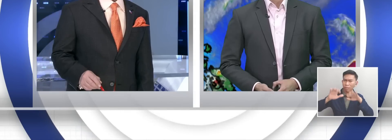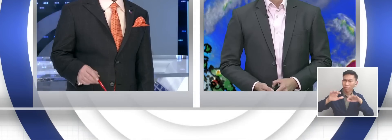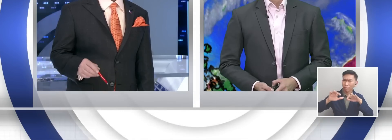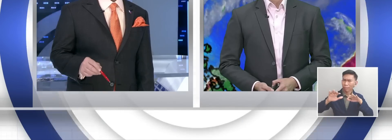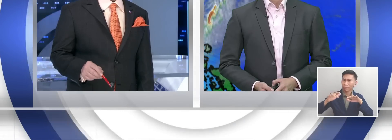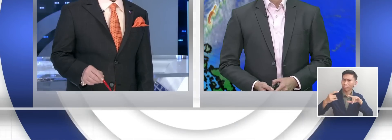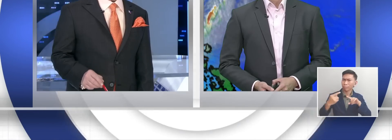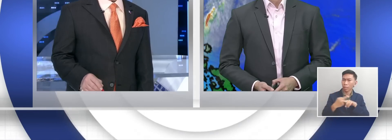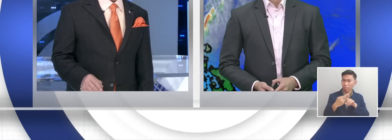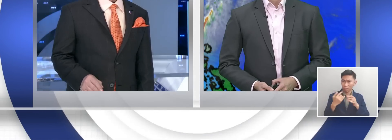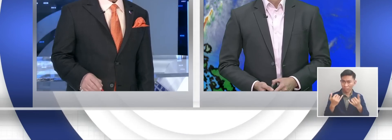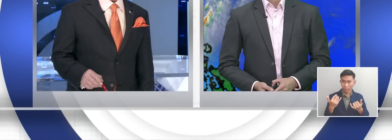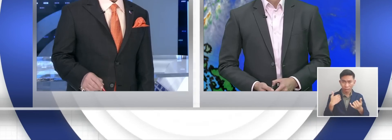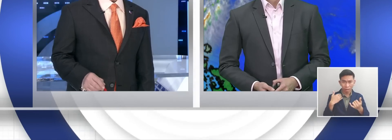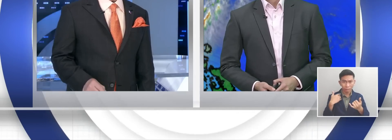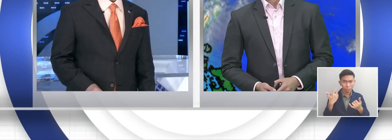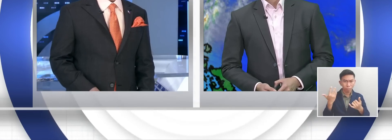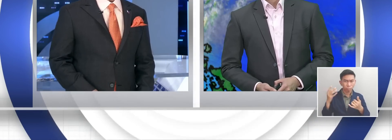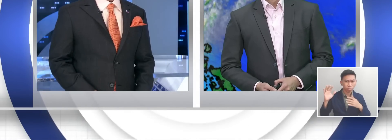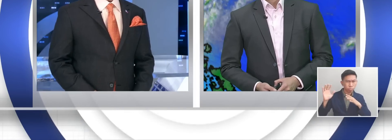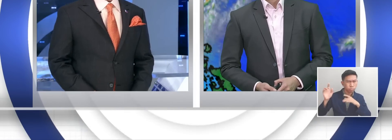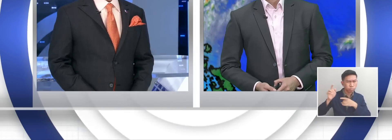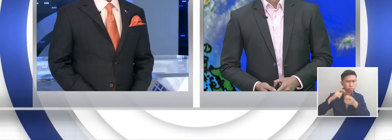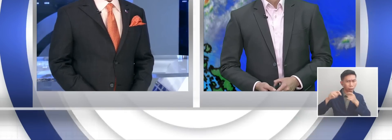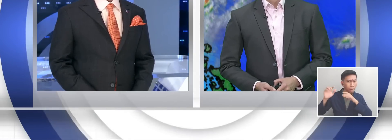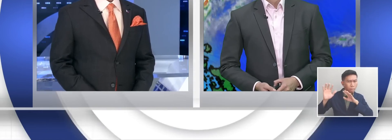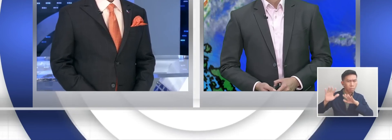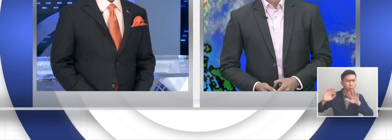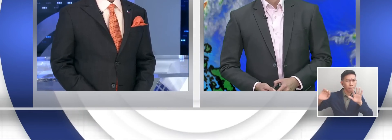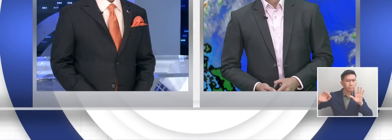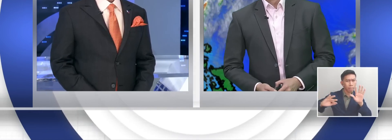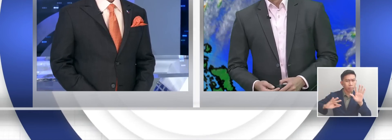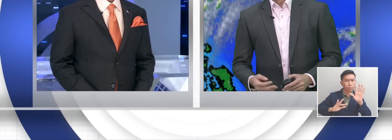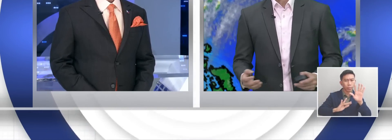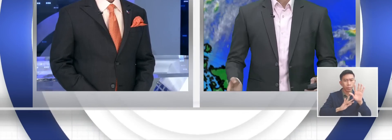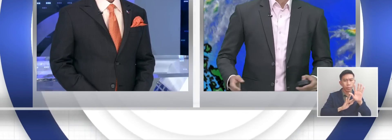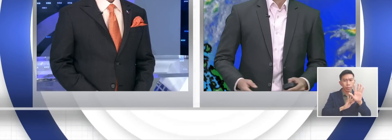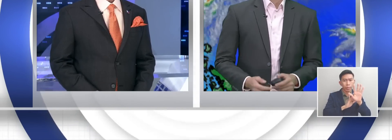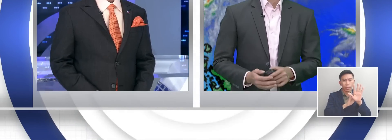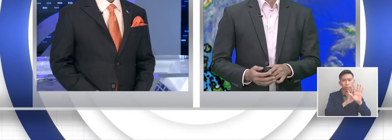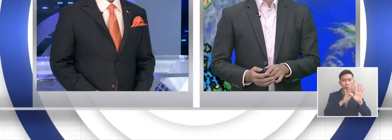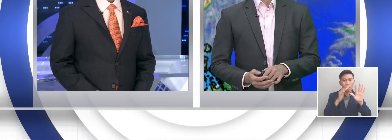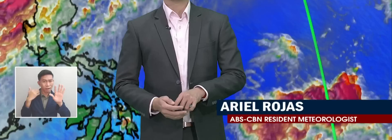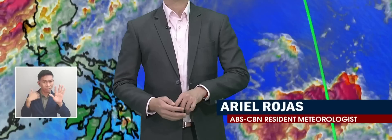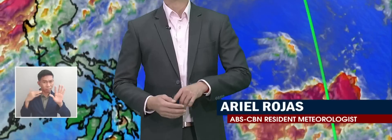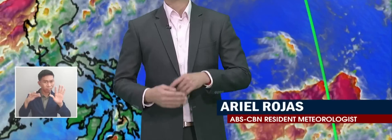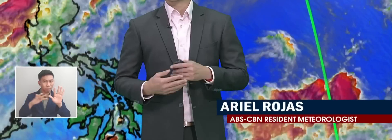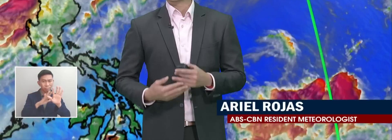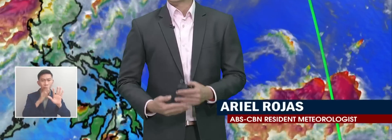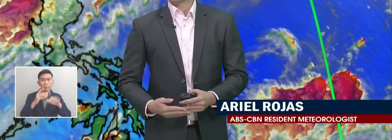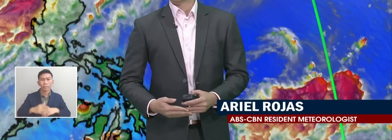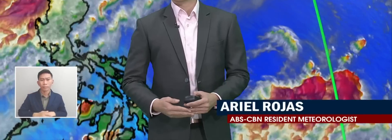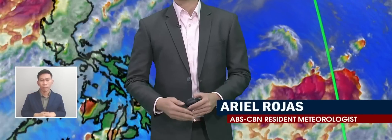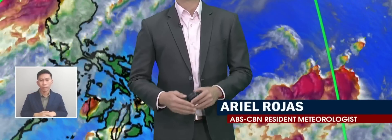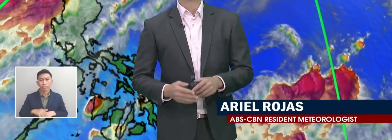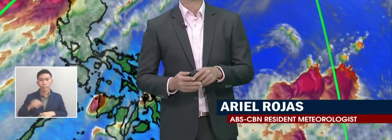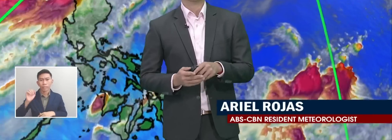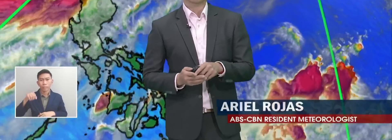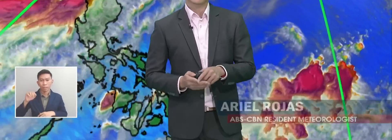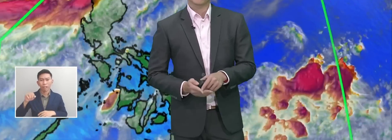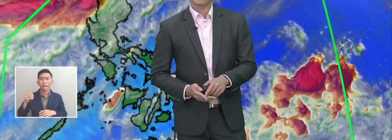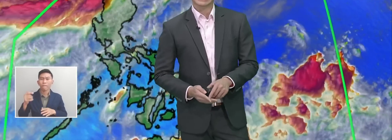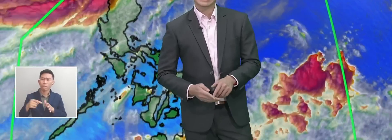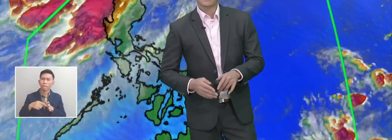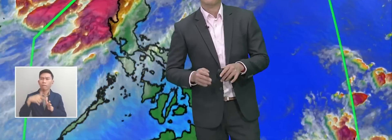habagat? Lumalakas ba ang habagat? At patuloy pa rin ba ang mga pag-ulan? Yes, kabayan, paminsan-minsang bugso ng hangin ang naramdaman dito po